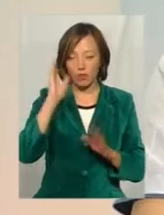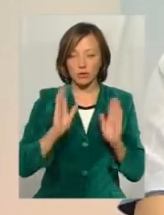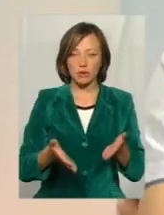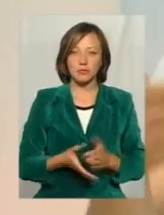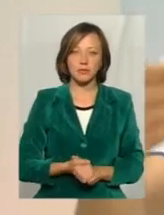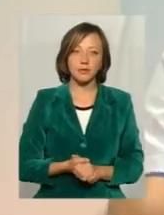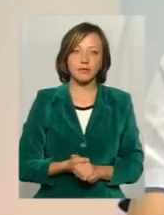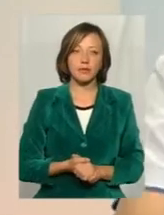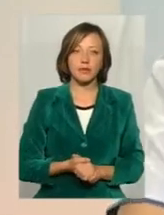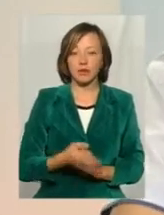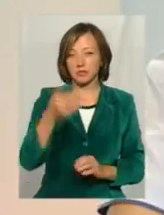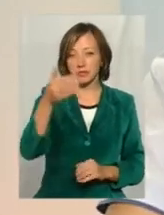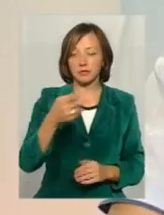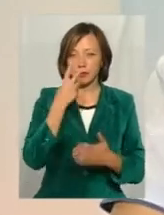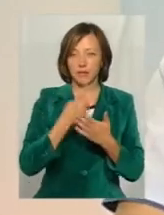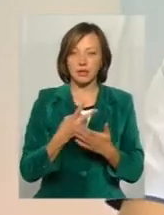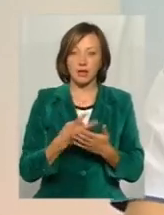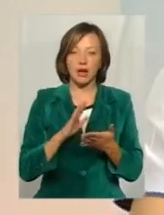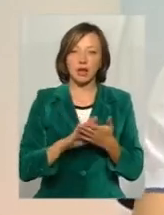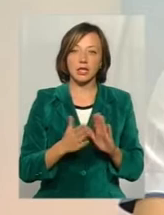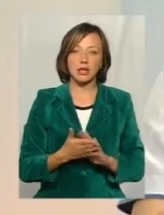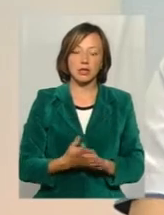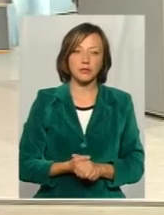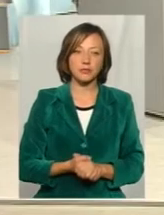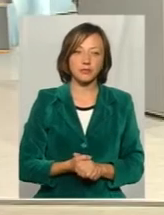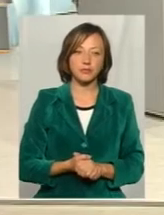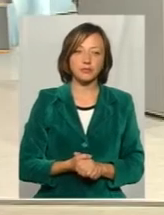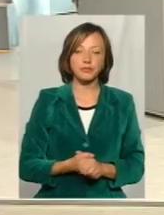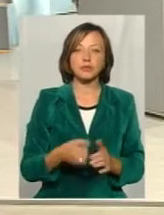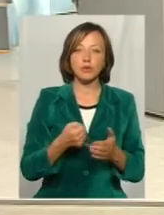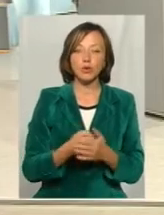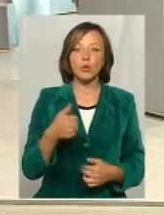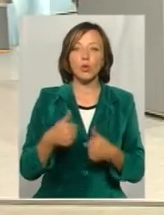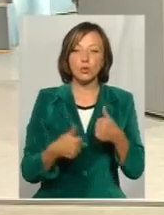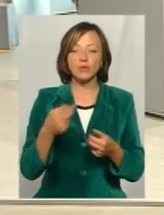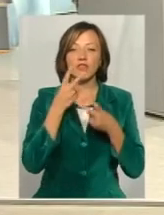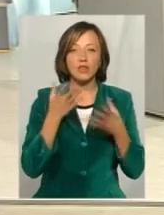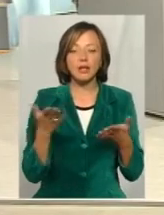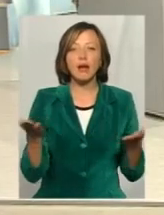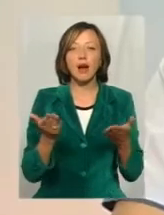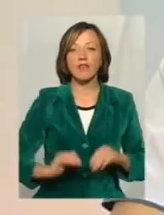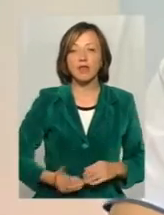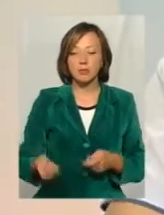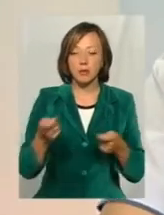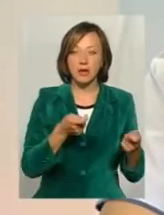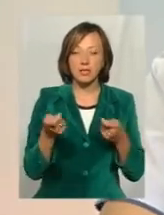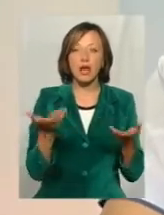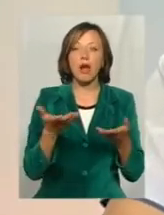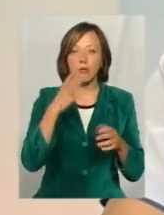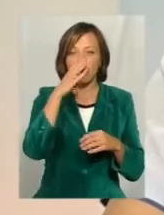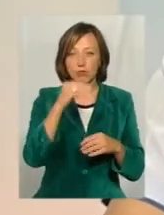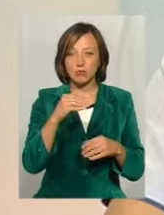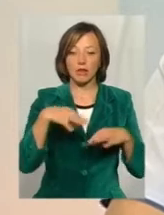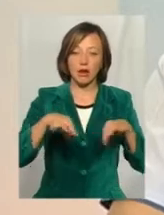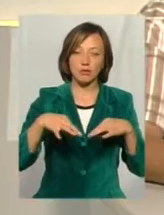і вже візуально буде видна картинка. Тобто до конкурсу вже буде видно, який перевізник з якими мощностями виходить